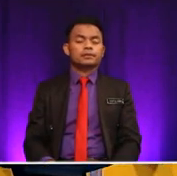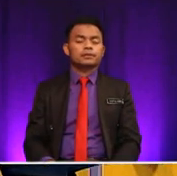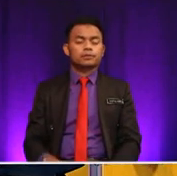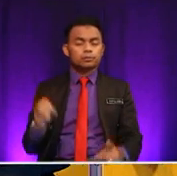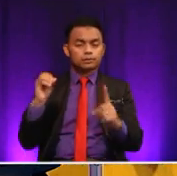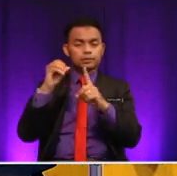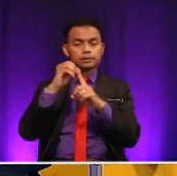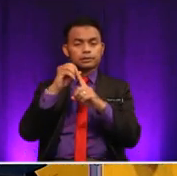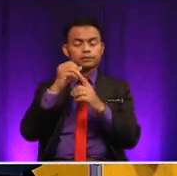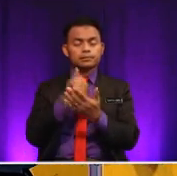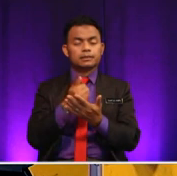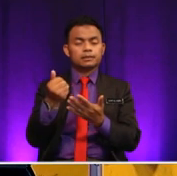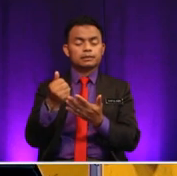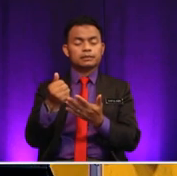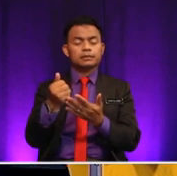oke